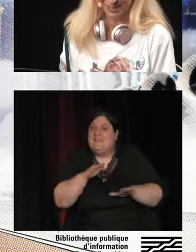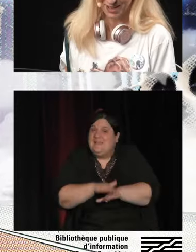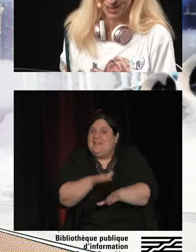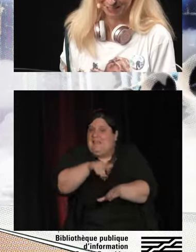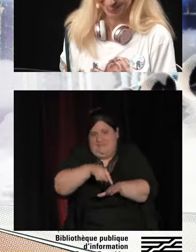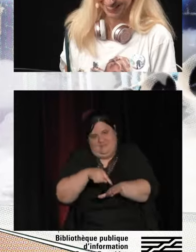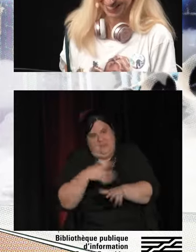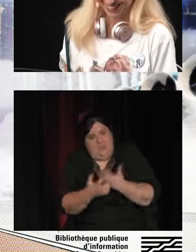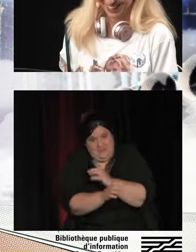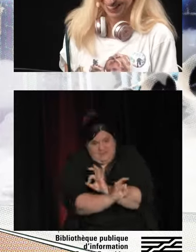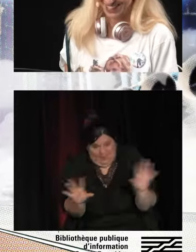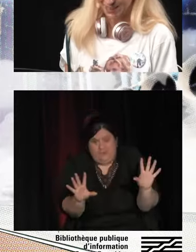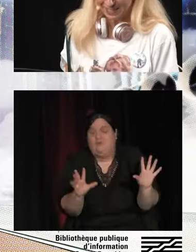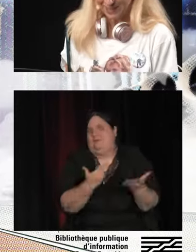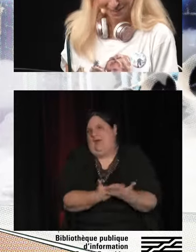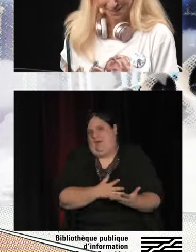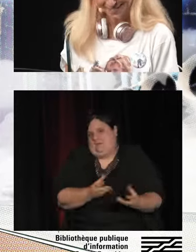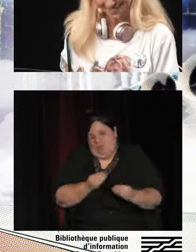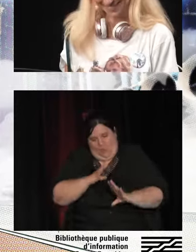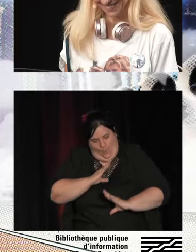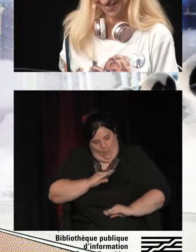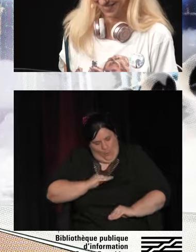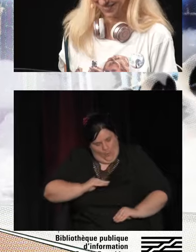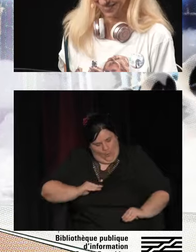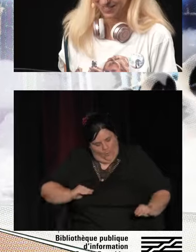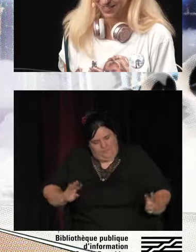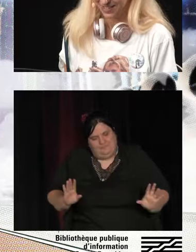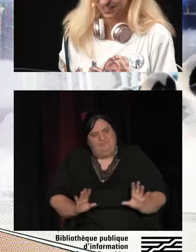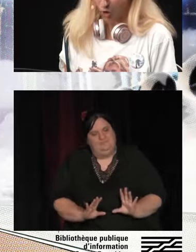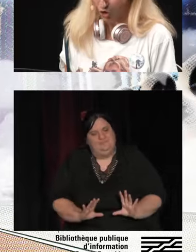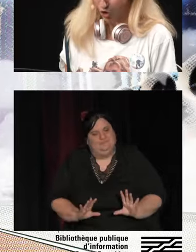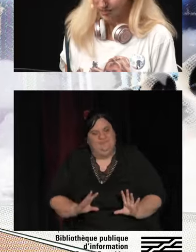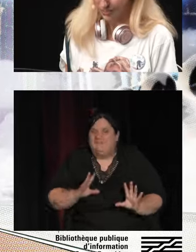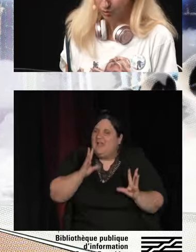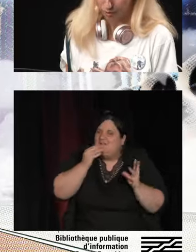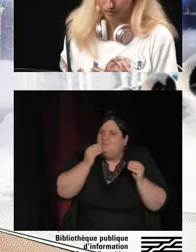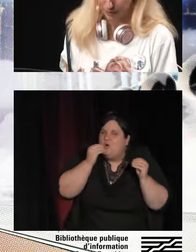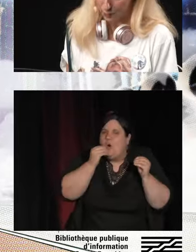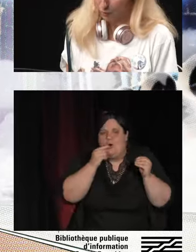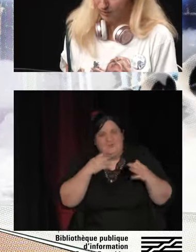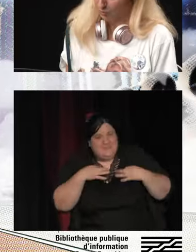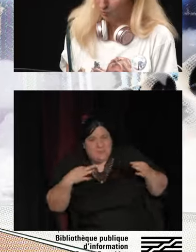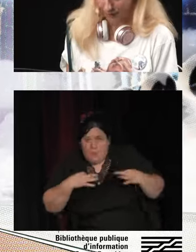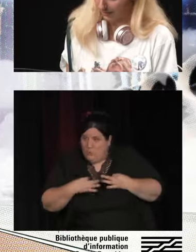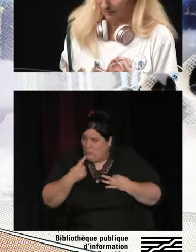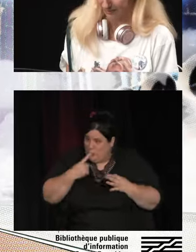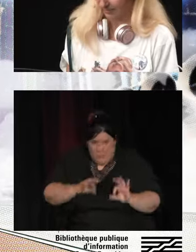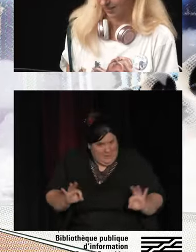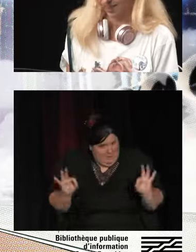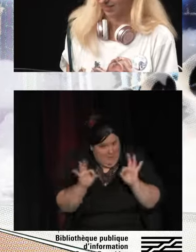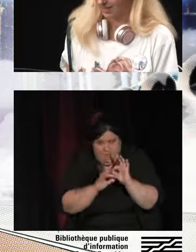crues. Voilà. Ça m'aide à me calmer. C'est croquant, c'est neutre, ça va de goût, c'est